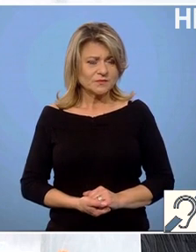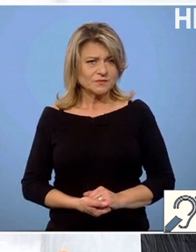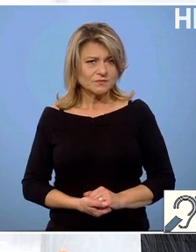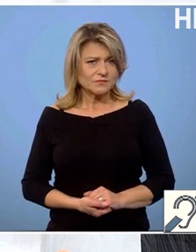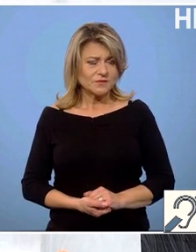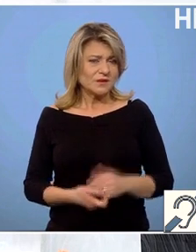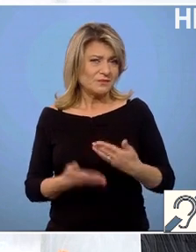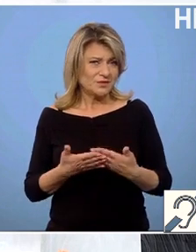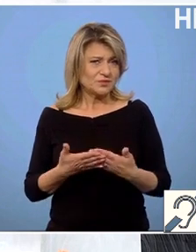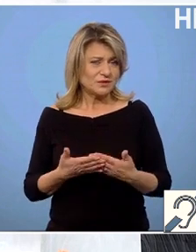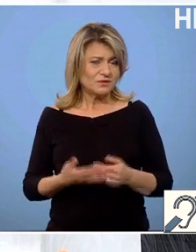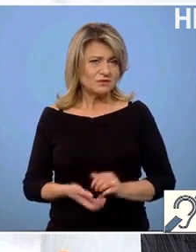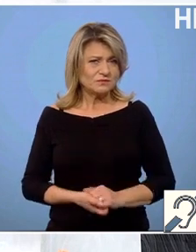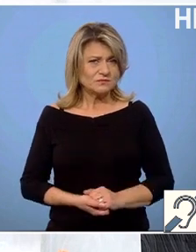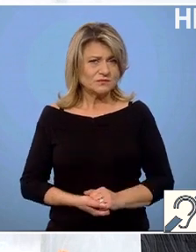pentru că